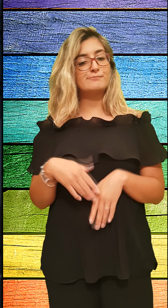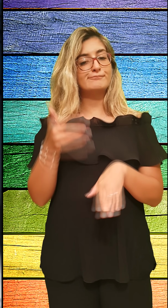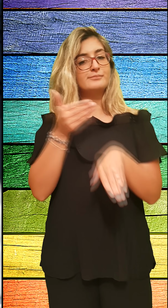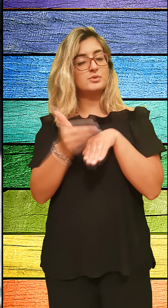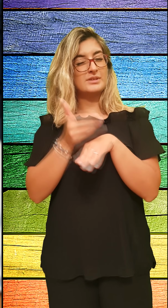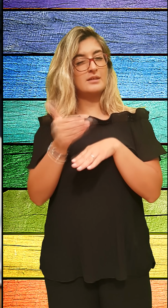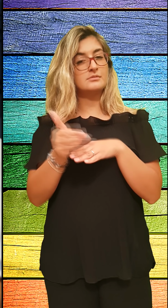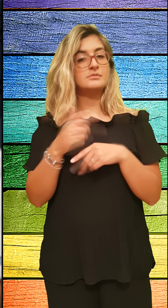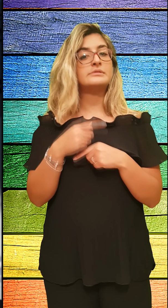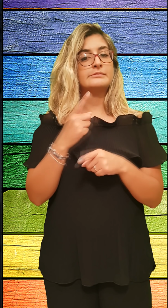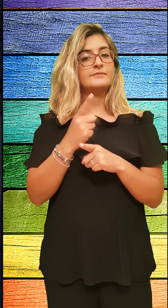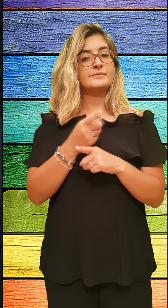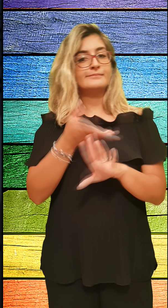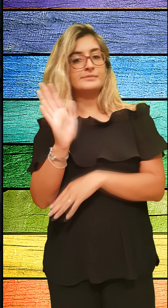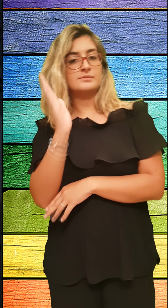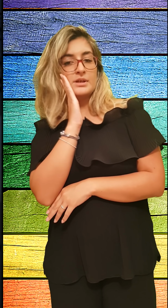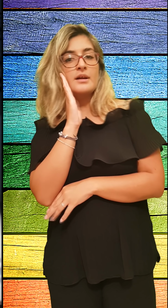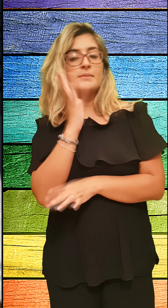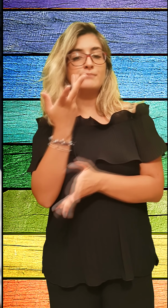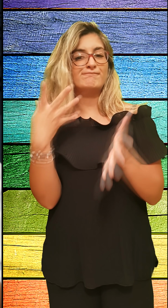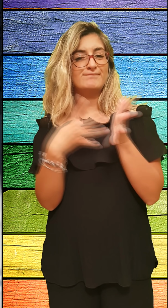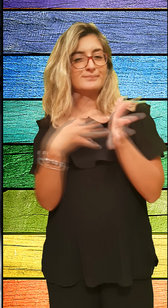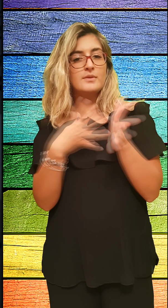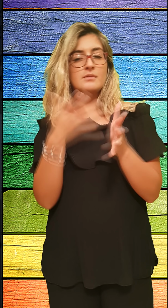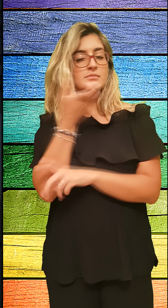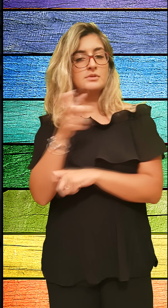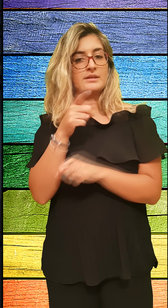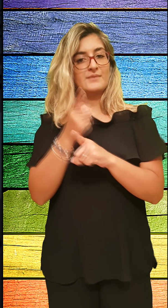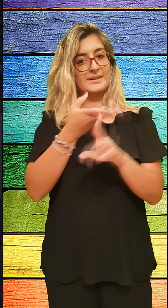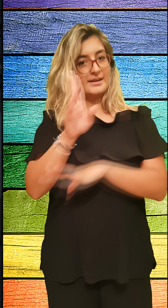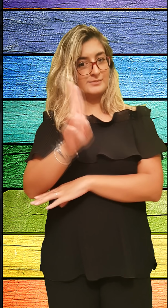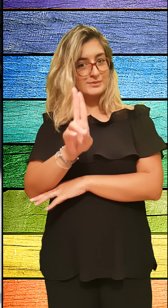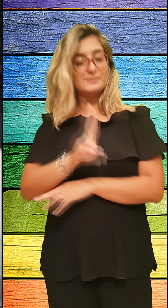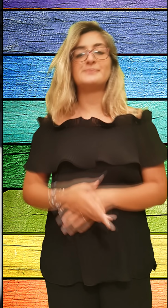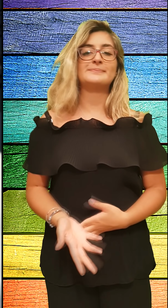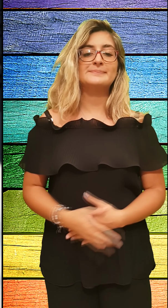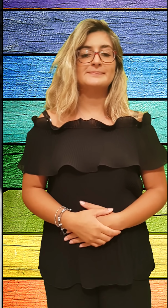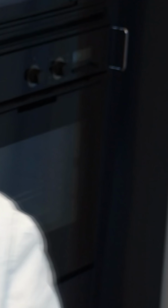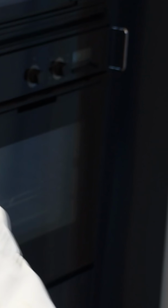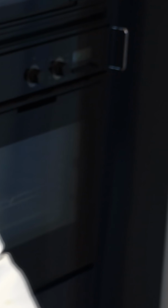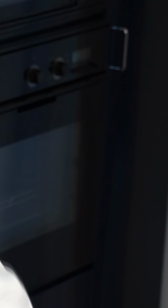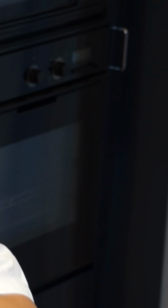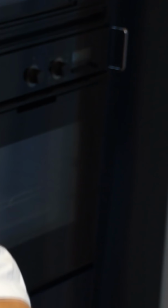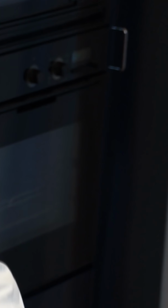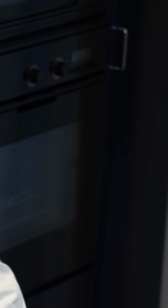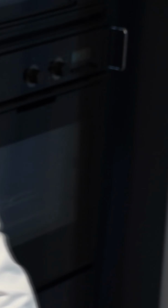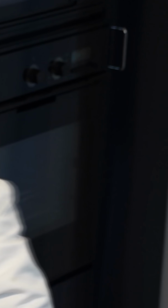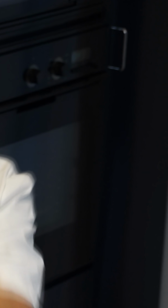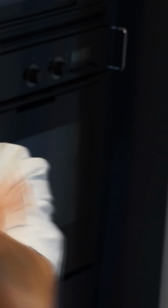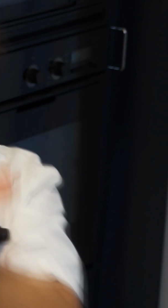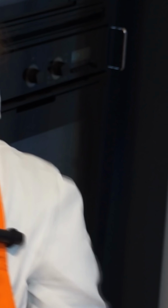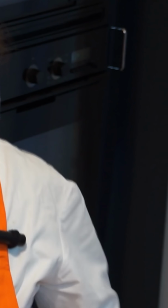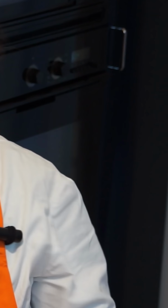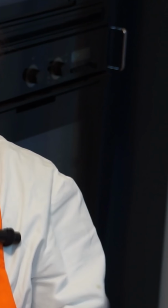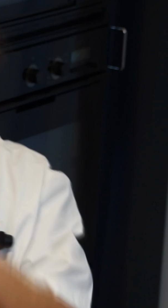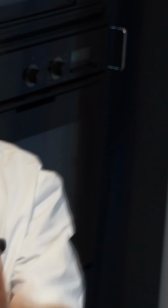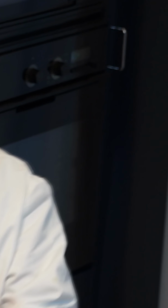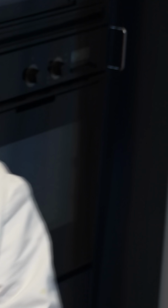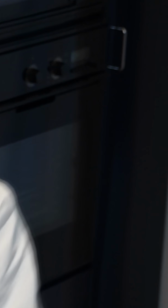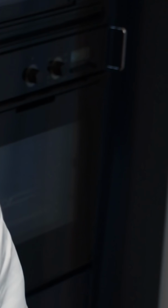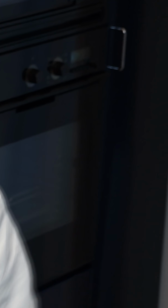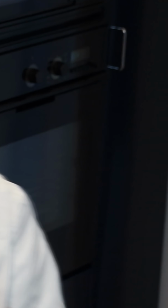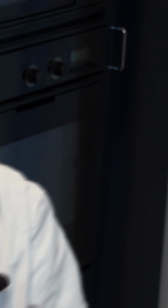tormenta. E per tormentarsi ancora di più sotto le offerte, vi mangiate questo bel fagioli con le salsicce, vedrete che le